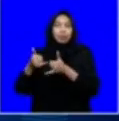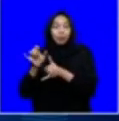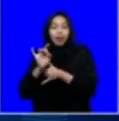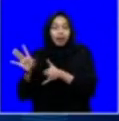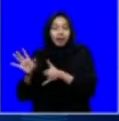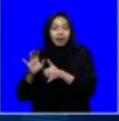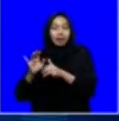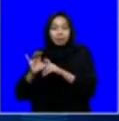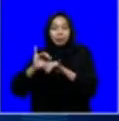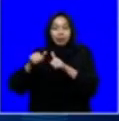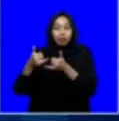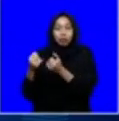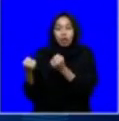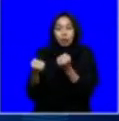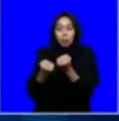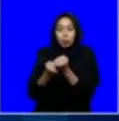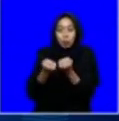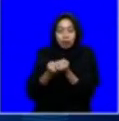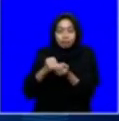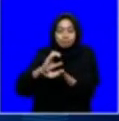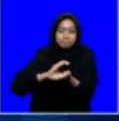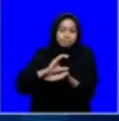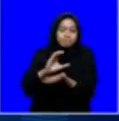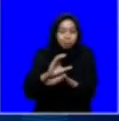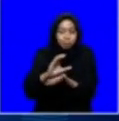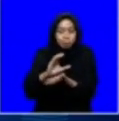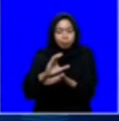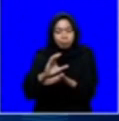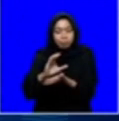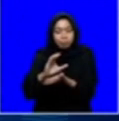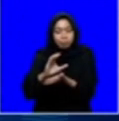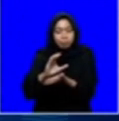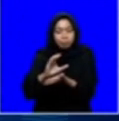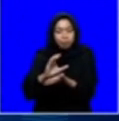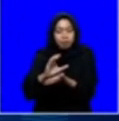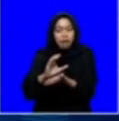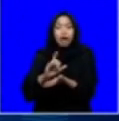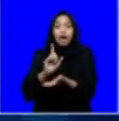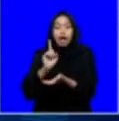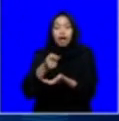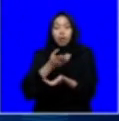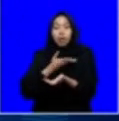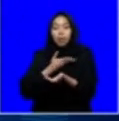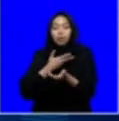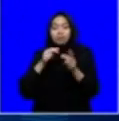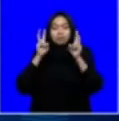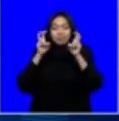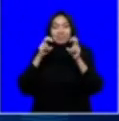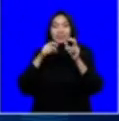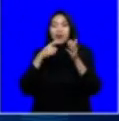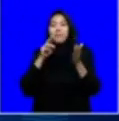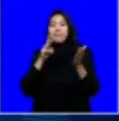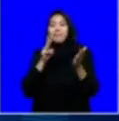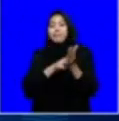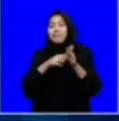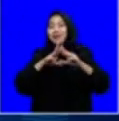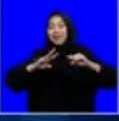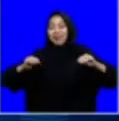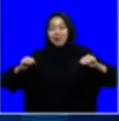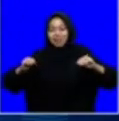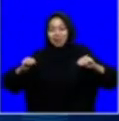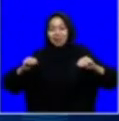tapi mensponsor dosen-dosen kita untuk melakukan sabbatical atau magang atau bekerja part-time